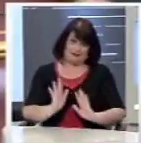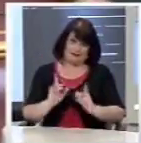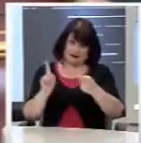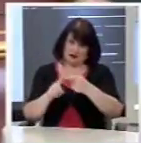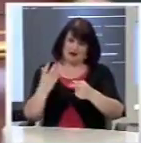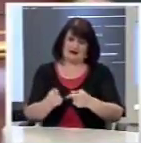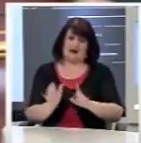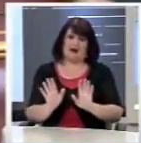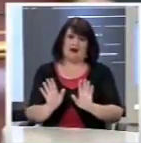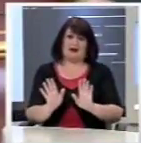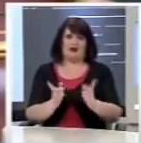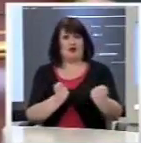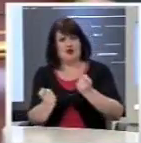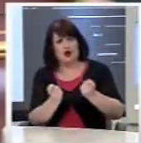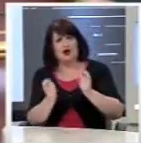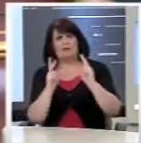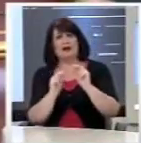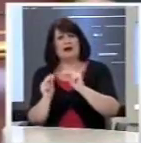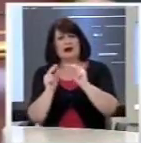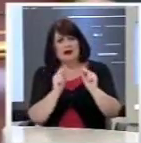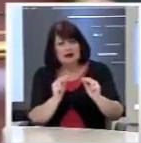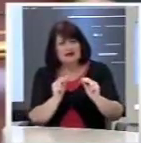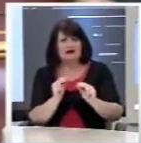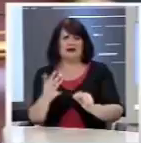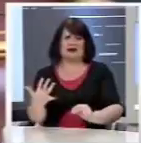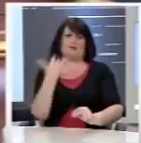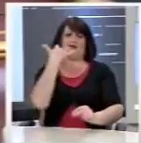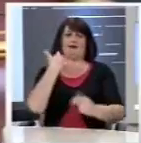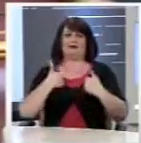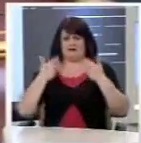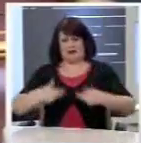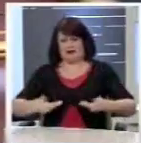συναντήσεις. Οργανωθήκατε, συνομιλήσατε και χτυπήσατε. Εδώ είμαι.